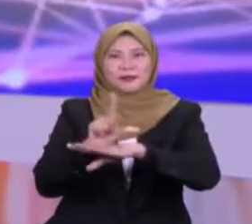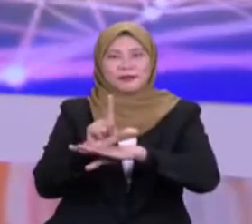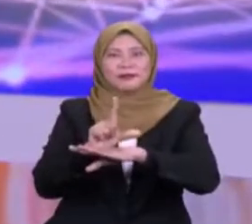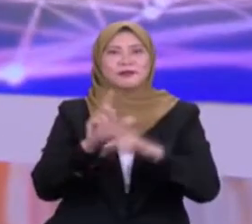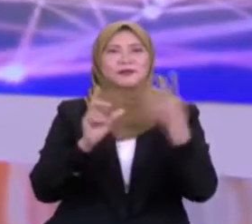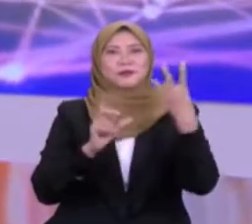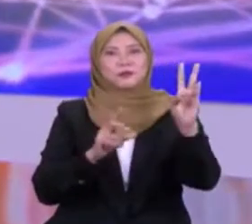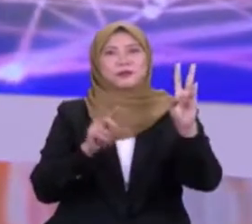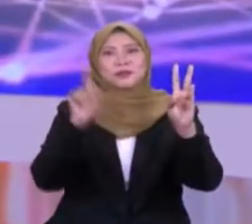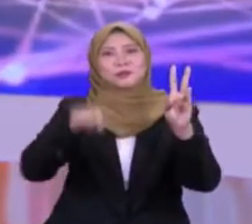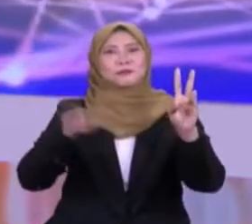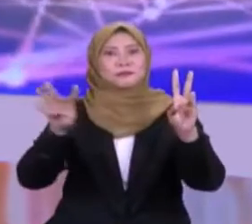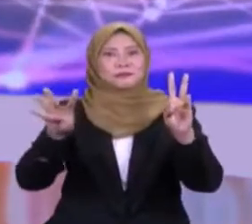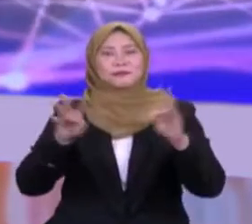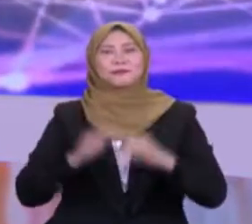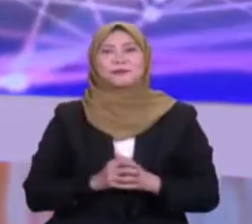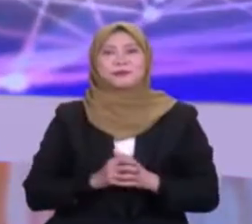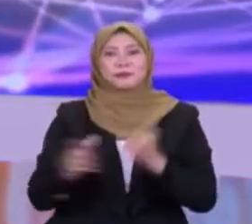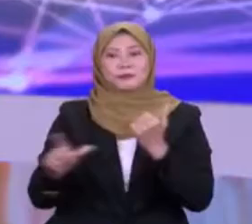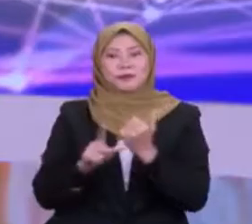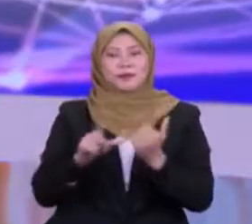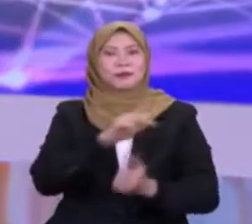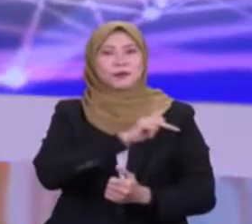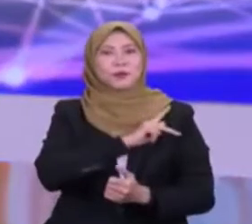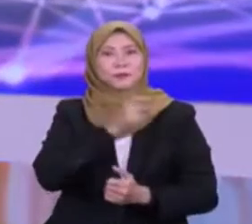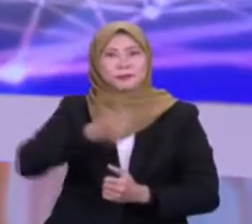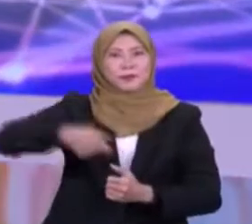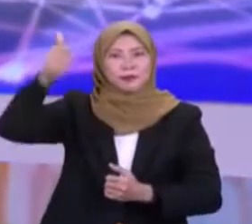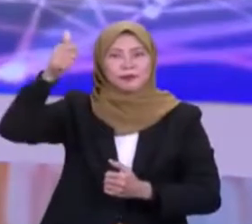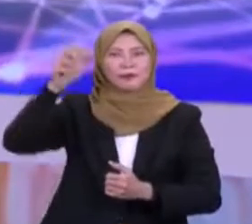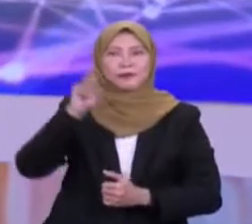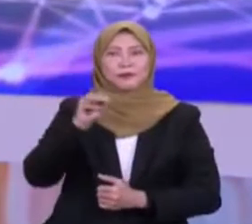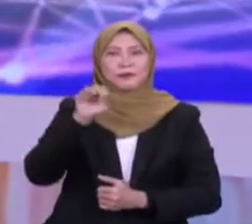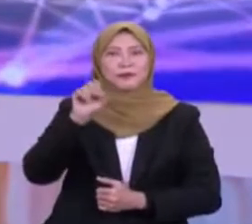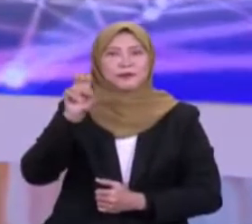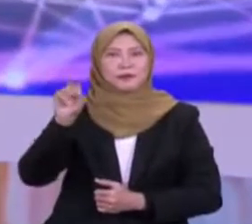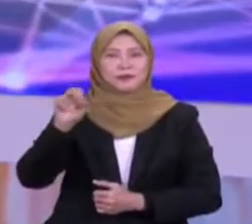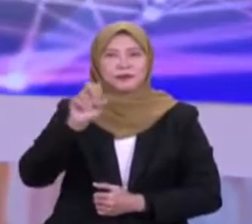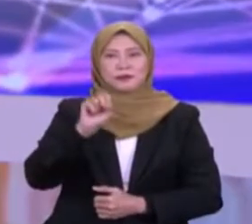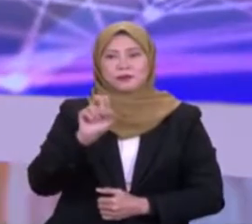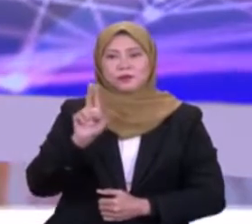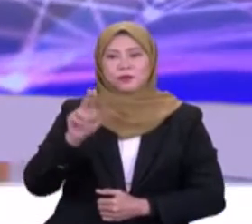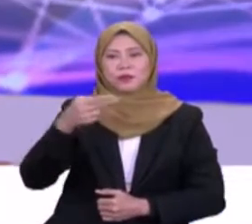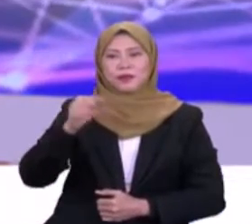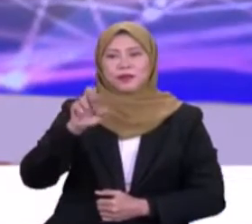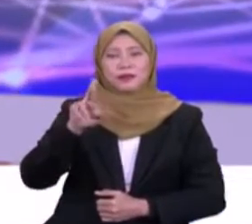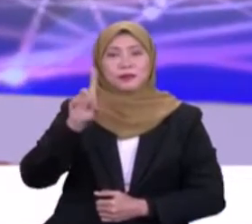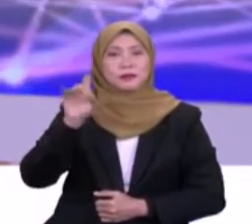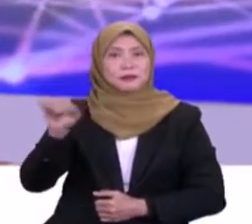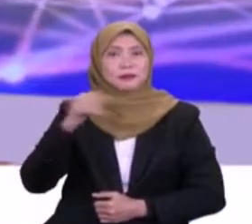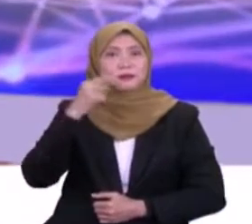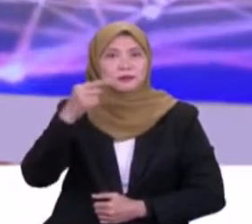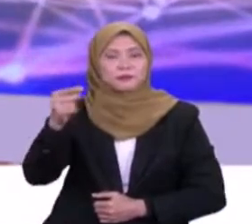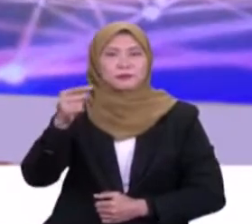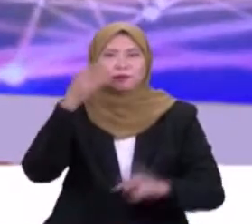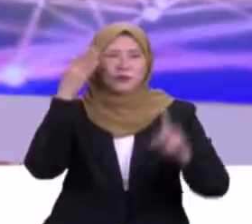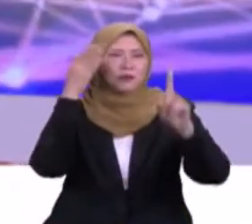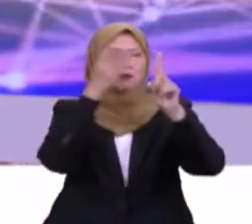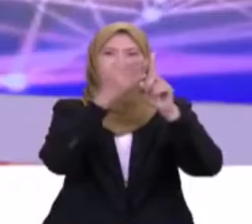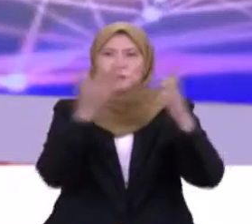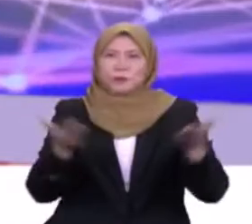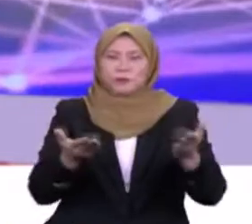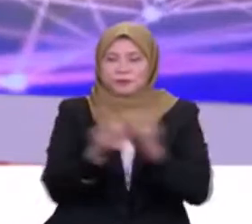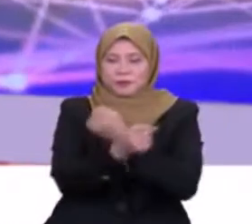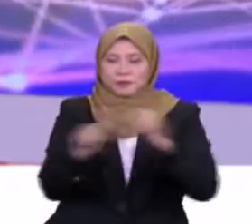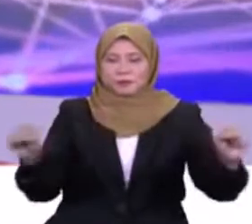pada 17april ini timbalan ketua pengarah strategi MSN Suhadi alias berkata ia bertujuan memastikan persiapan